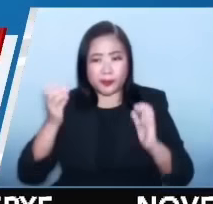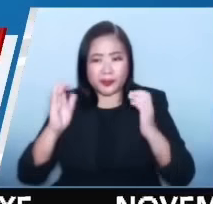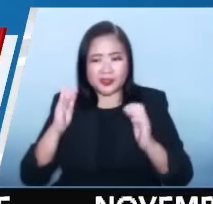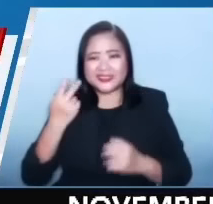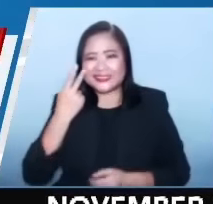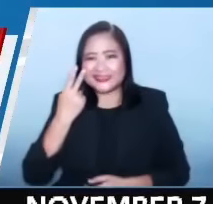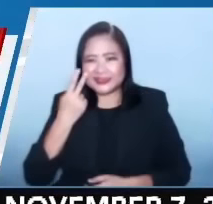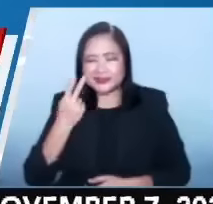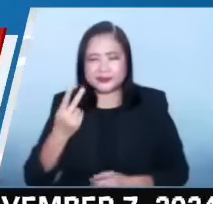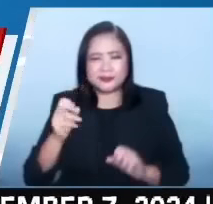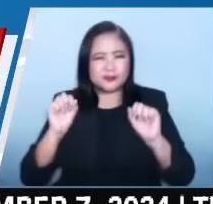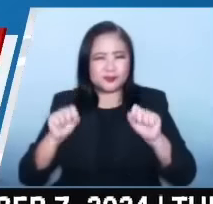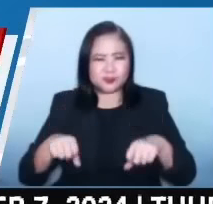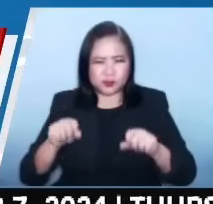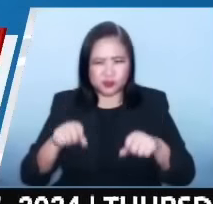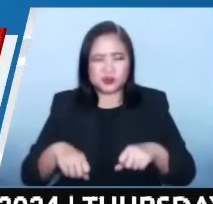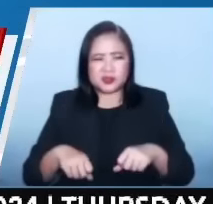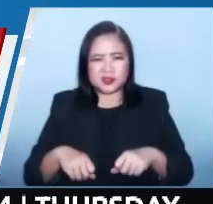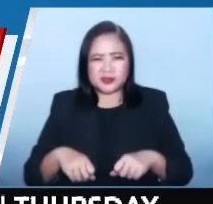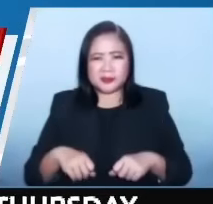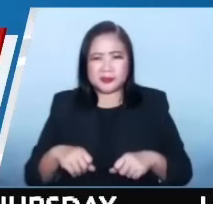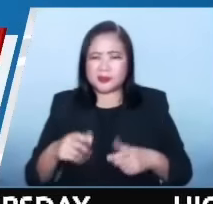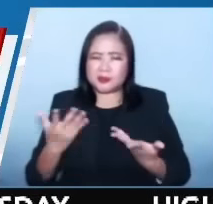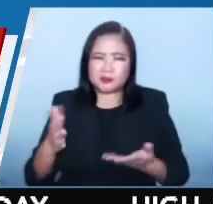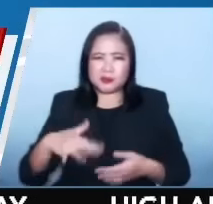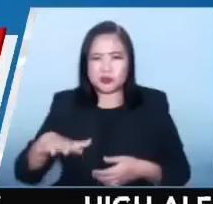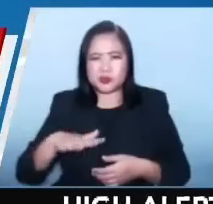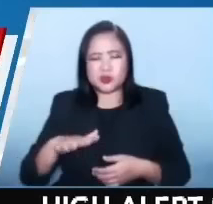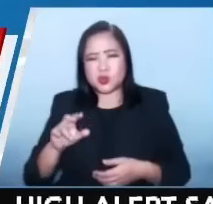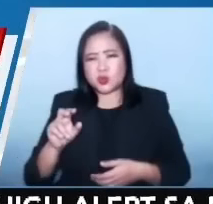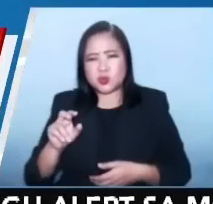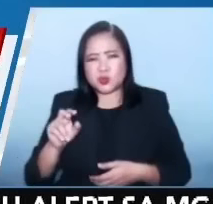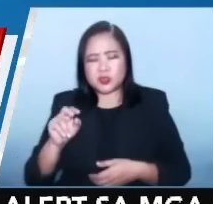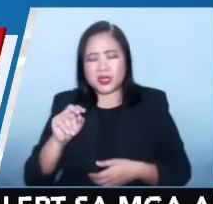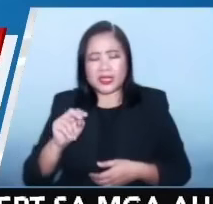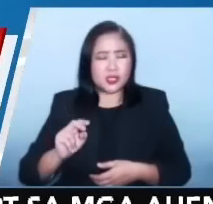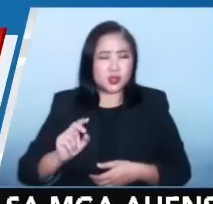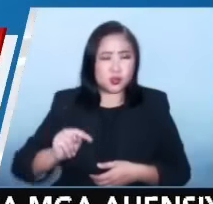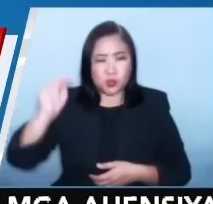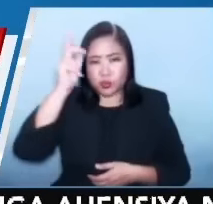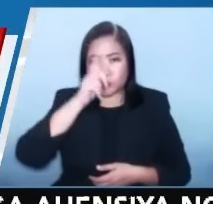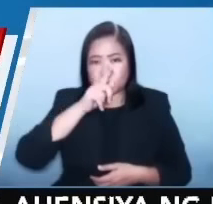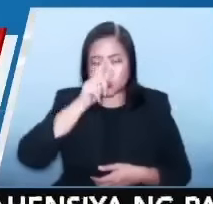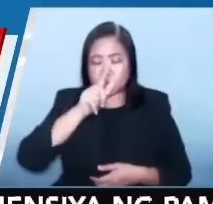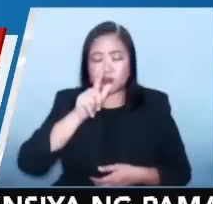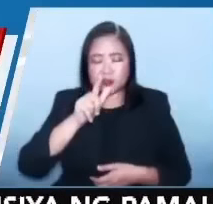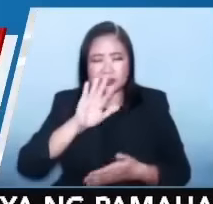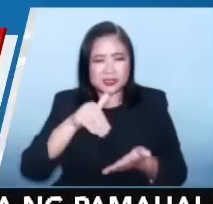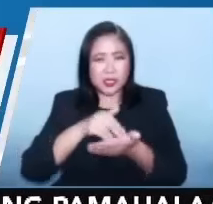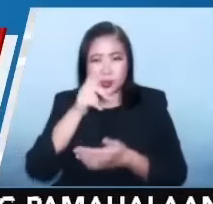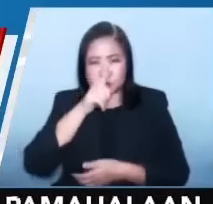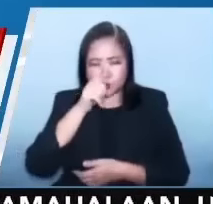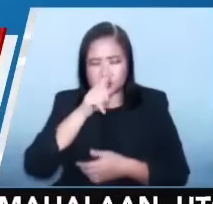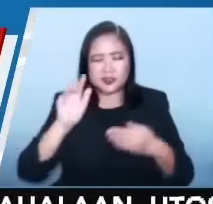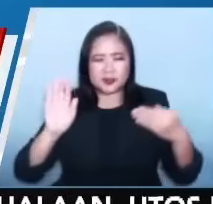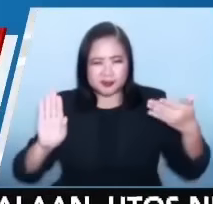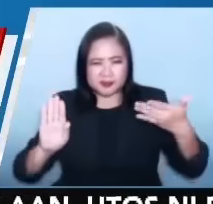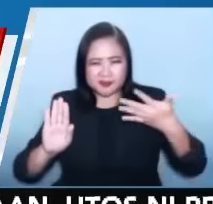rin yung bandang between ng northern, extreme northern Luzon at northern Luzon area, yung kanyang tatahaking area. Nag-landfall na ba ito,